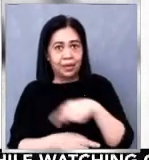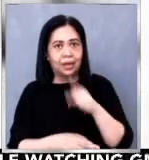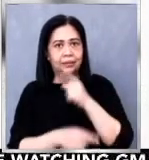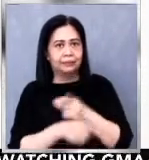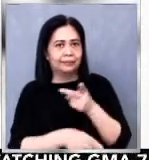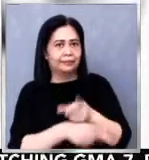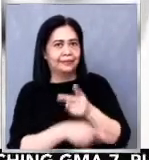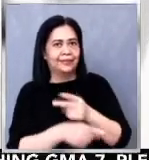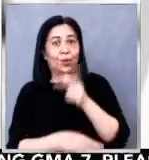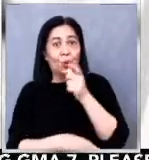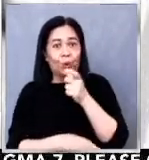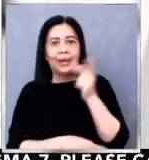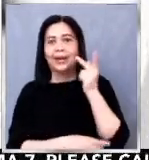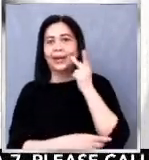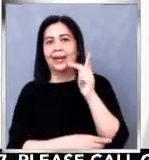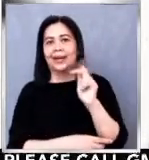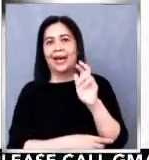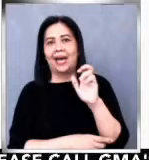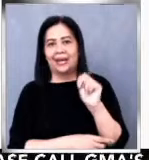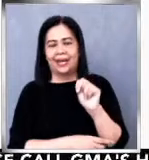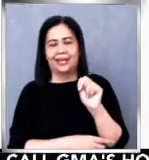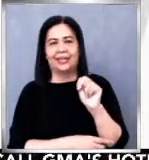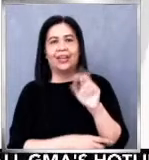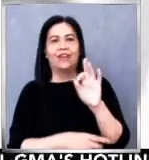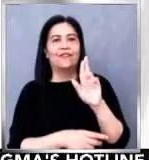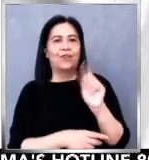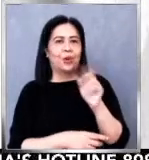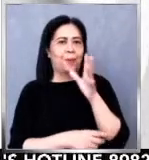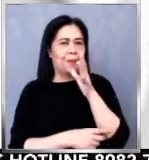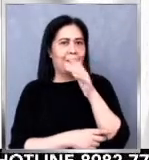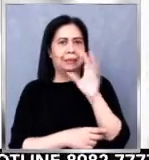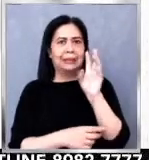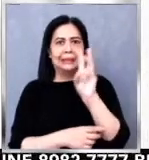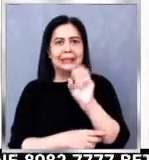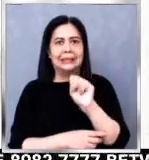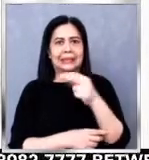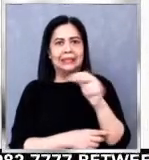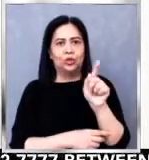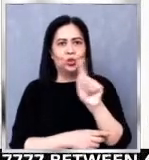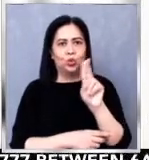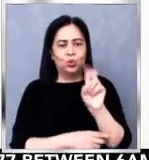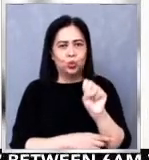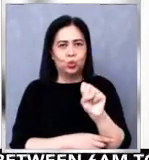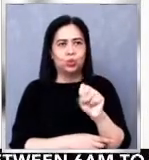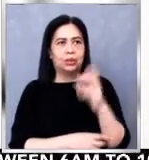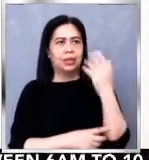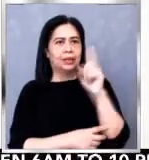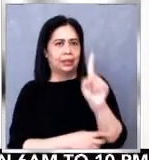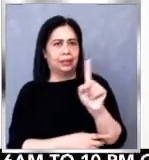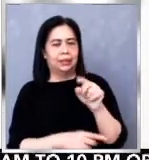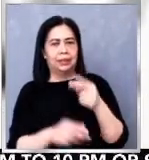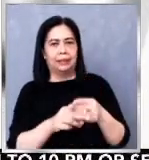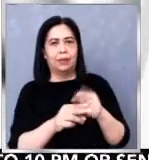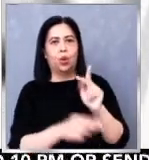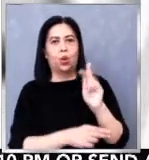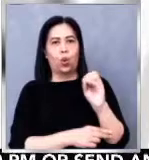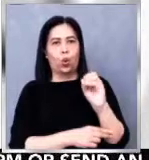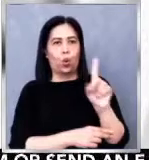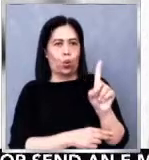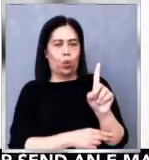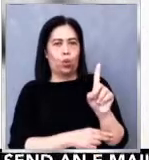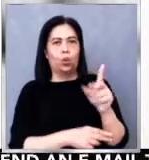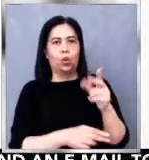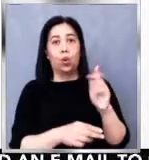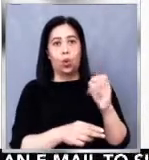Cruz, a fur mom ng siyam na shih tzu. Una po, isa lang, si Coco lang po yung aso ko. Tapos